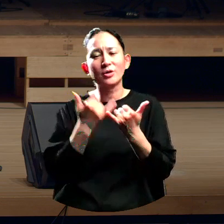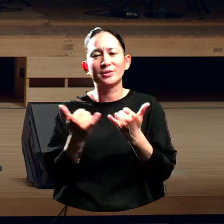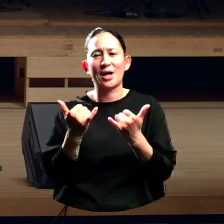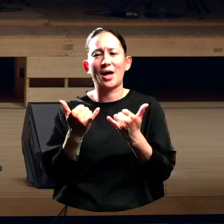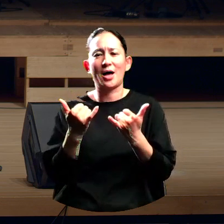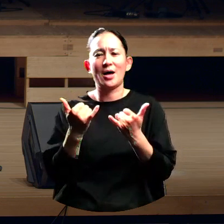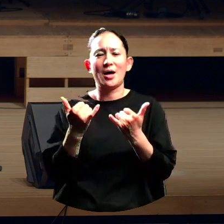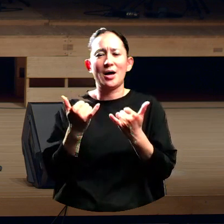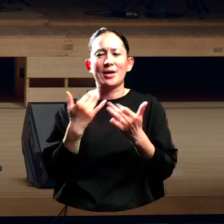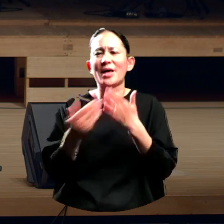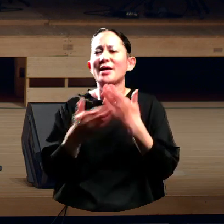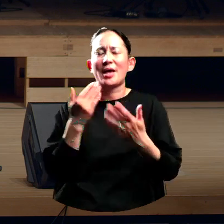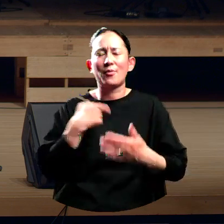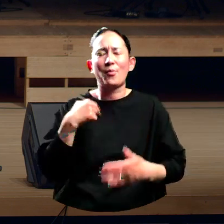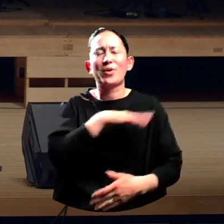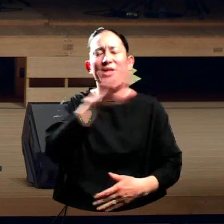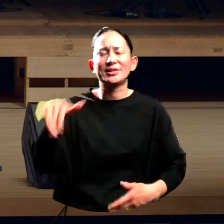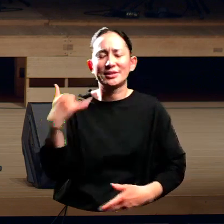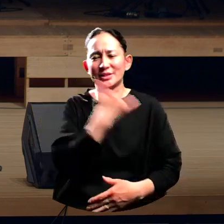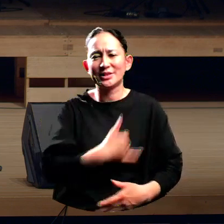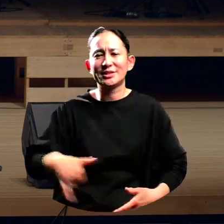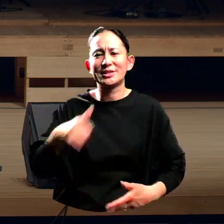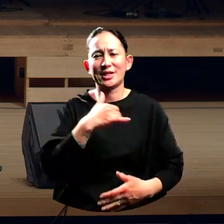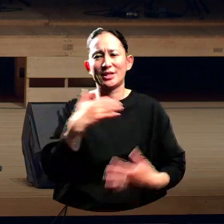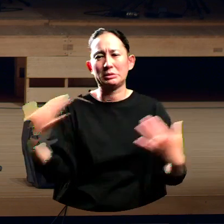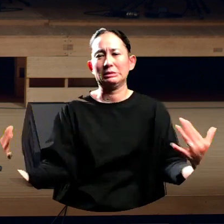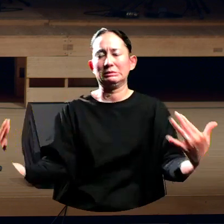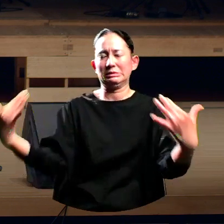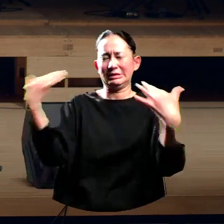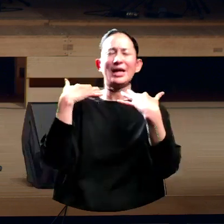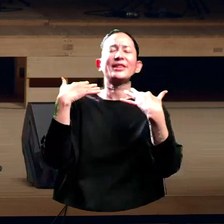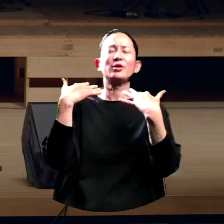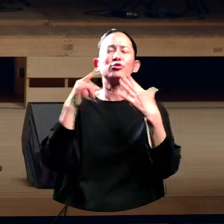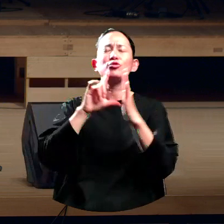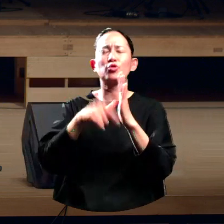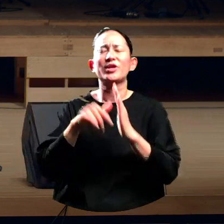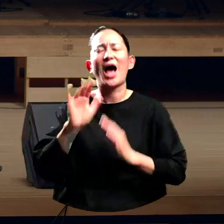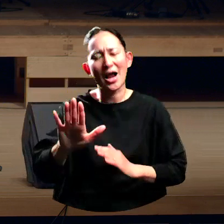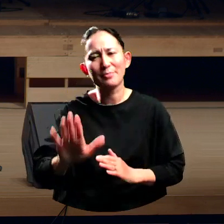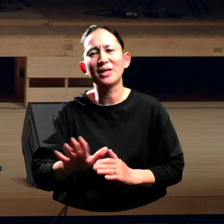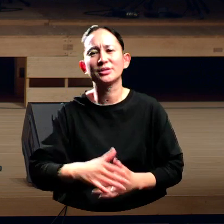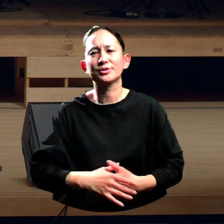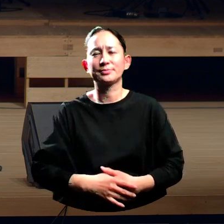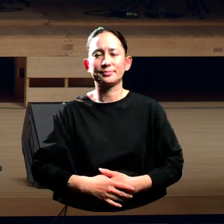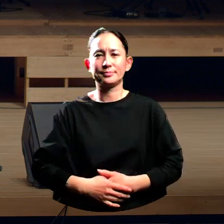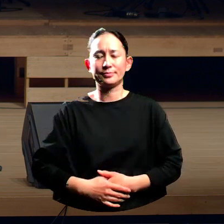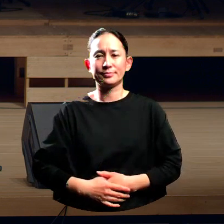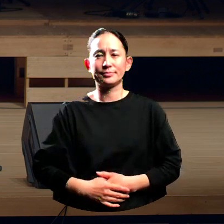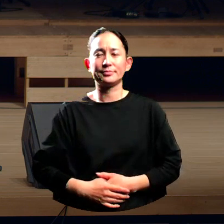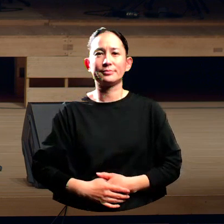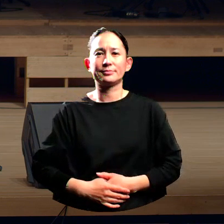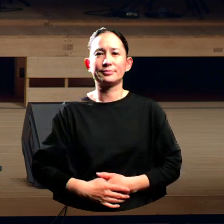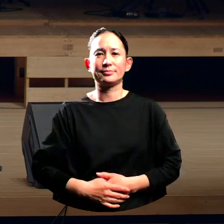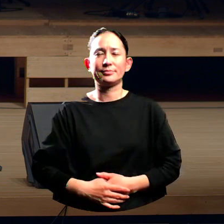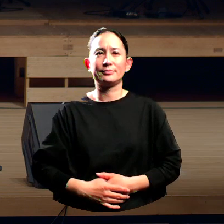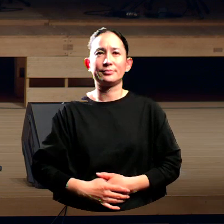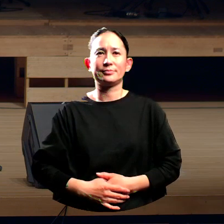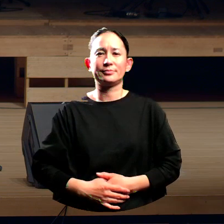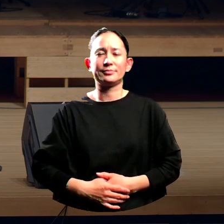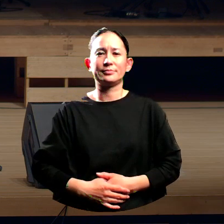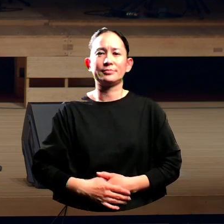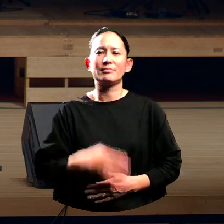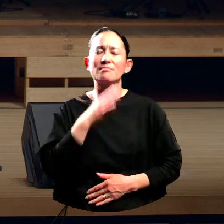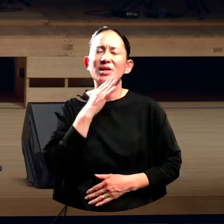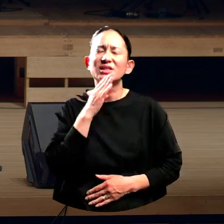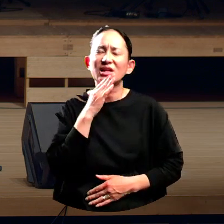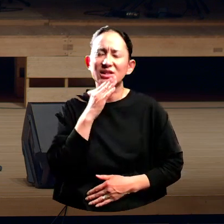unemployment, bankruptcy, divorce, rejection, broken relationship, accidents, injuries, sickness. まさ